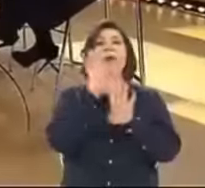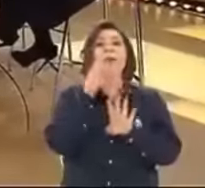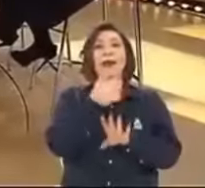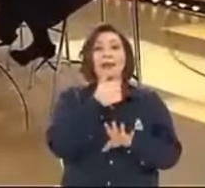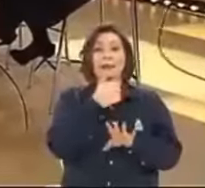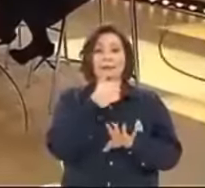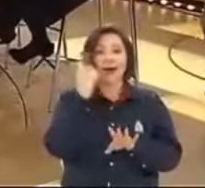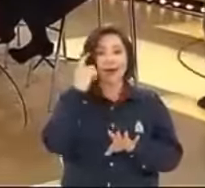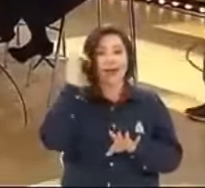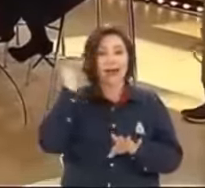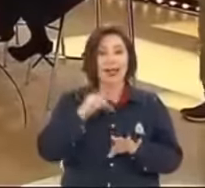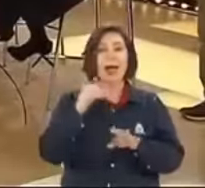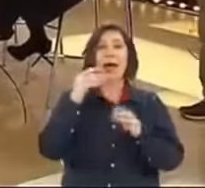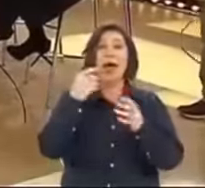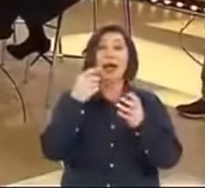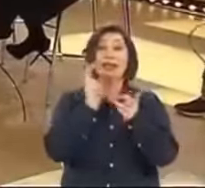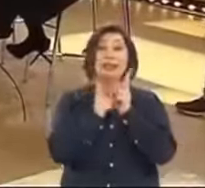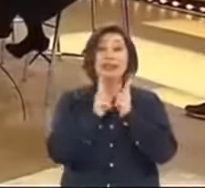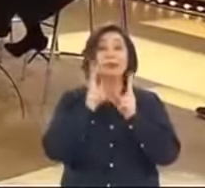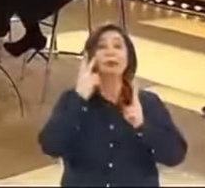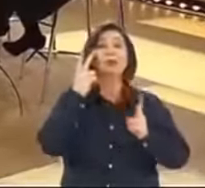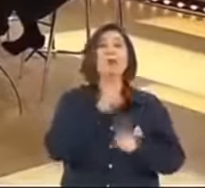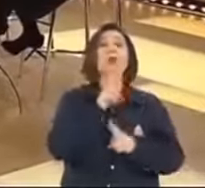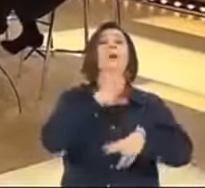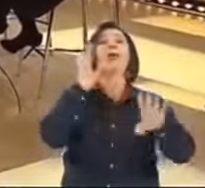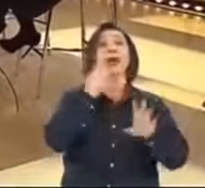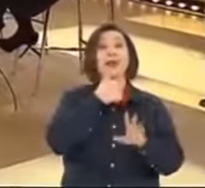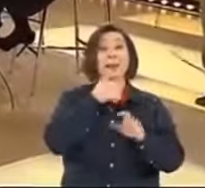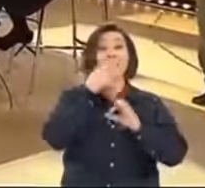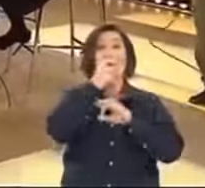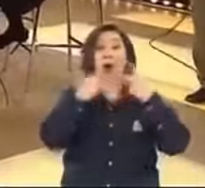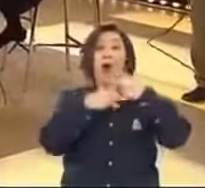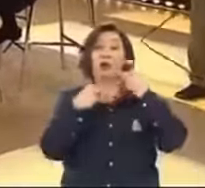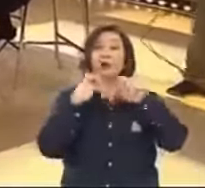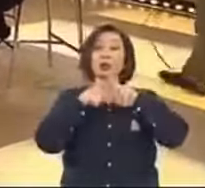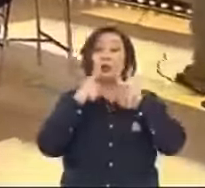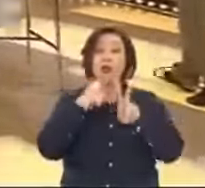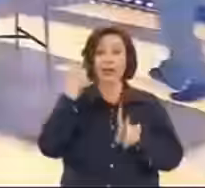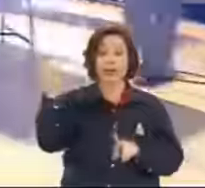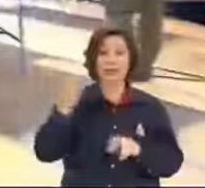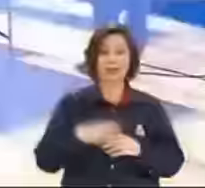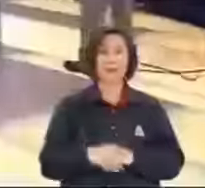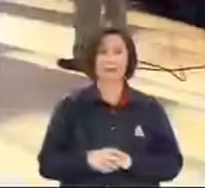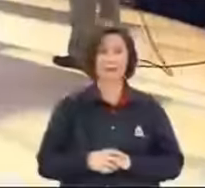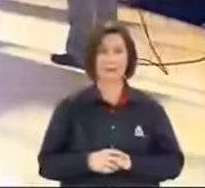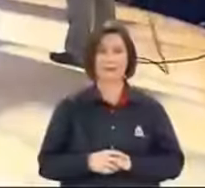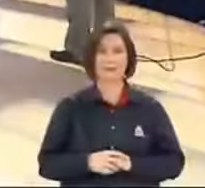Adam olarak kaldı. Hanımlar beyler, stand-up'ına gülünmeyen adam Özcan Özçelik.